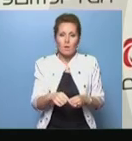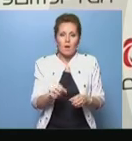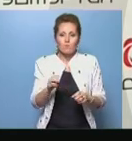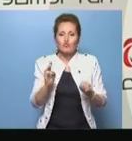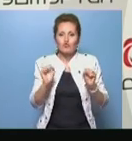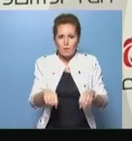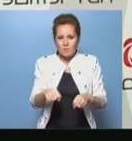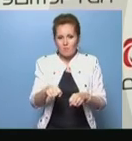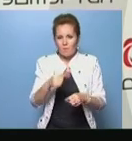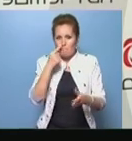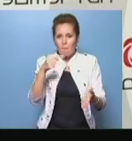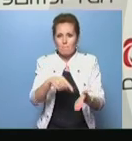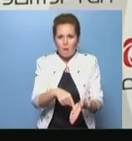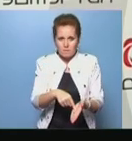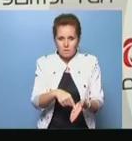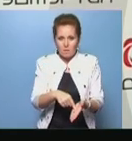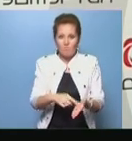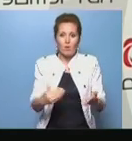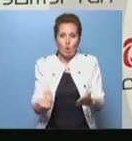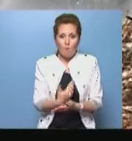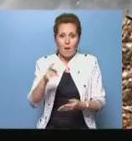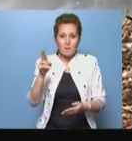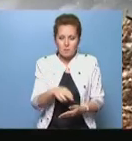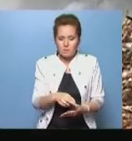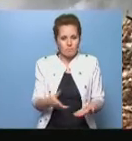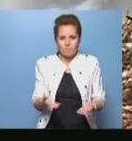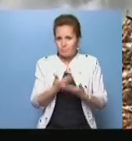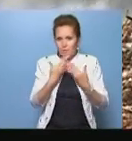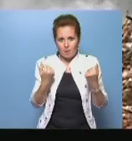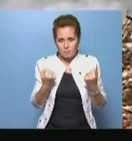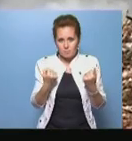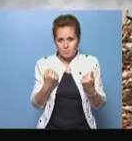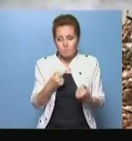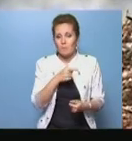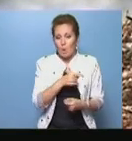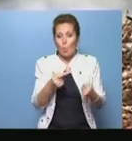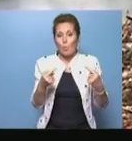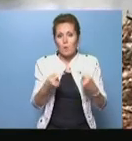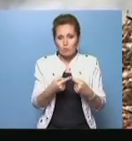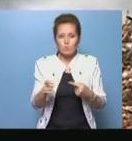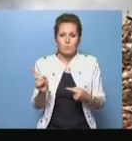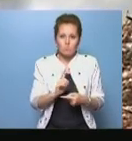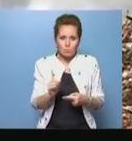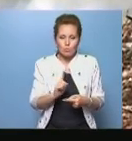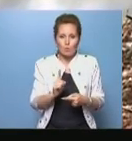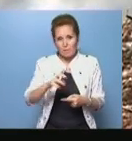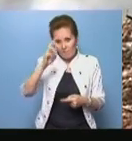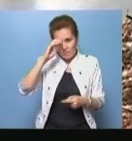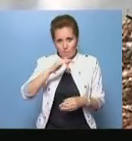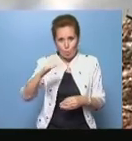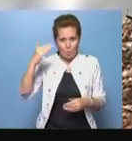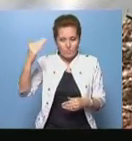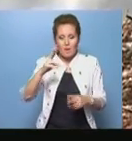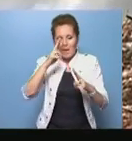практически попасть в новое лицензирование нет. Алексей Кокорин уточнил, что сейчас на федеральном уровне рассматривается